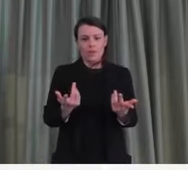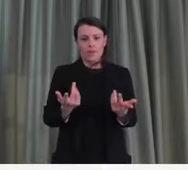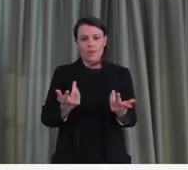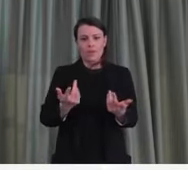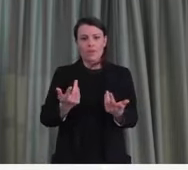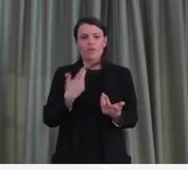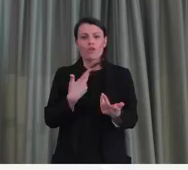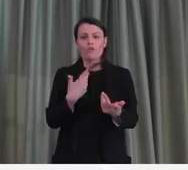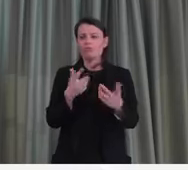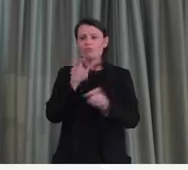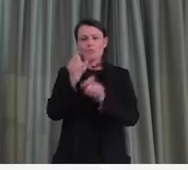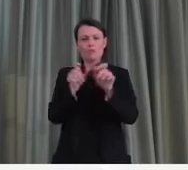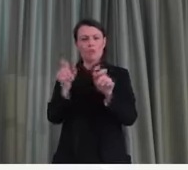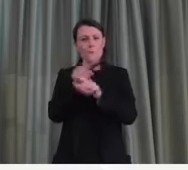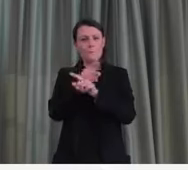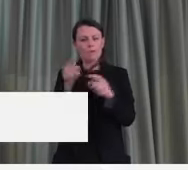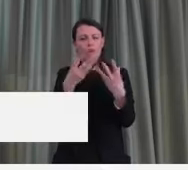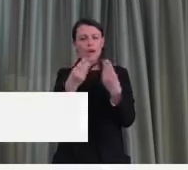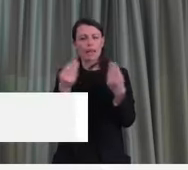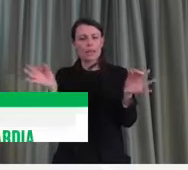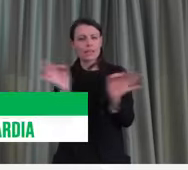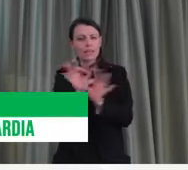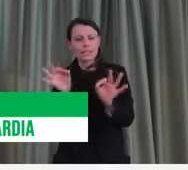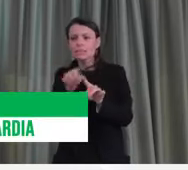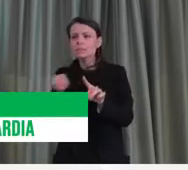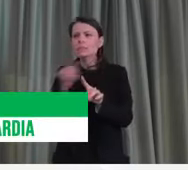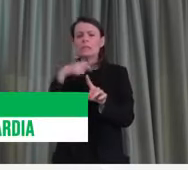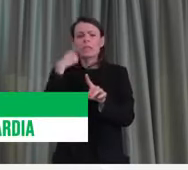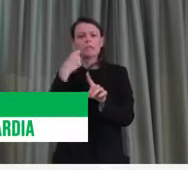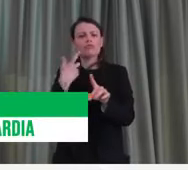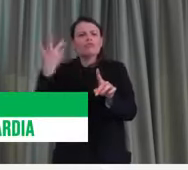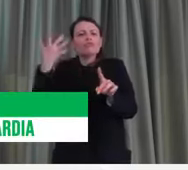interessatissime a registrarsi su lombardia